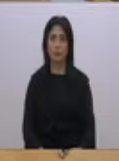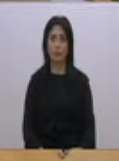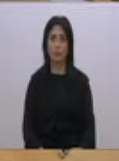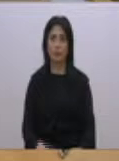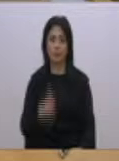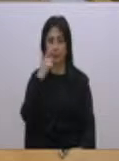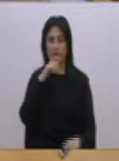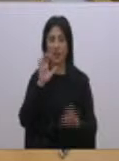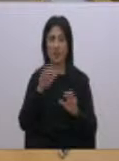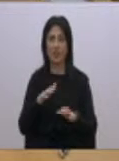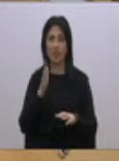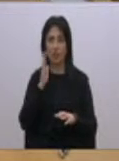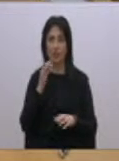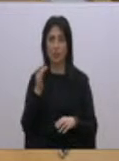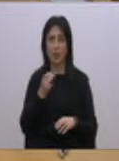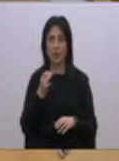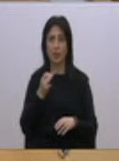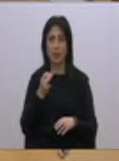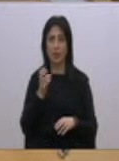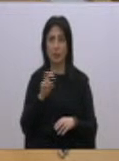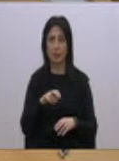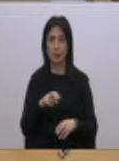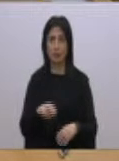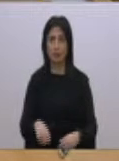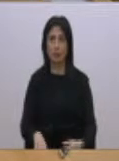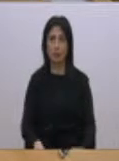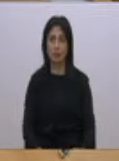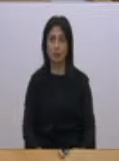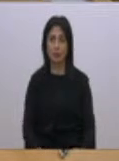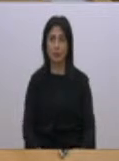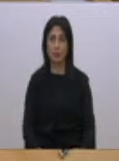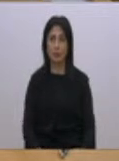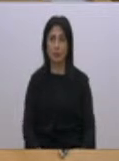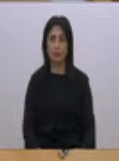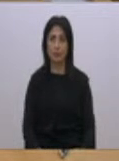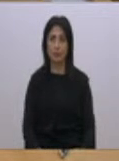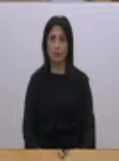Baton tavșdomari tu ikneba, ma interesebda, tu șeilo.